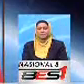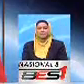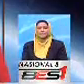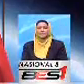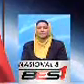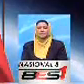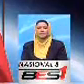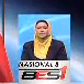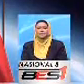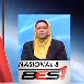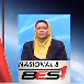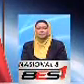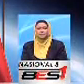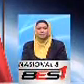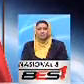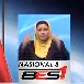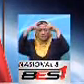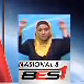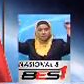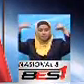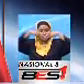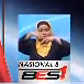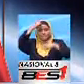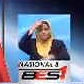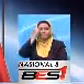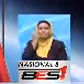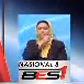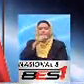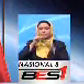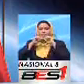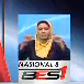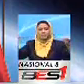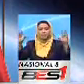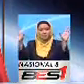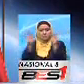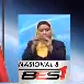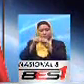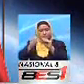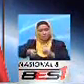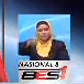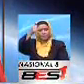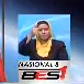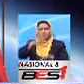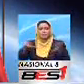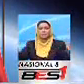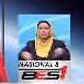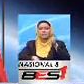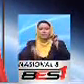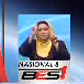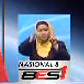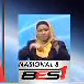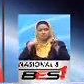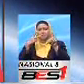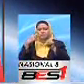bertemu kembali presiden umno Datuk Seri Najib Tun Razak mengumumkan perhimpunan agong Parti akan diadakan pada 1 disember